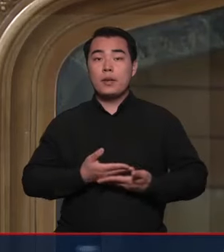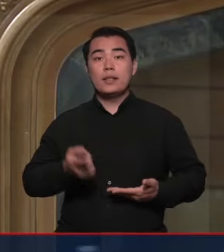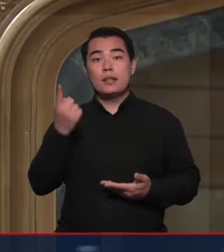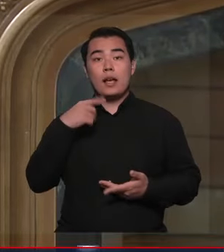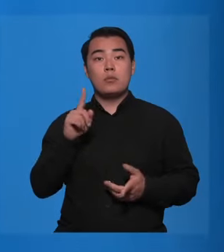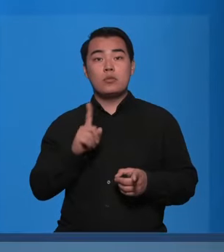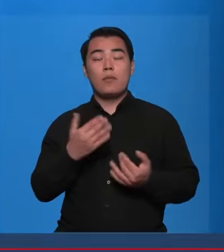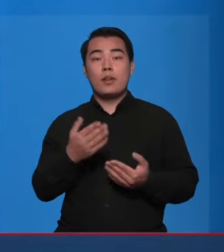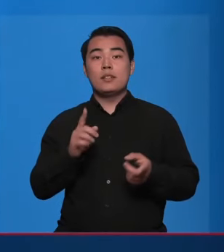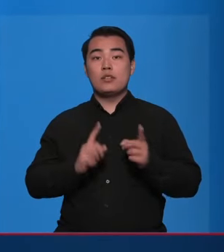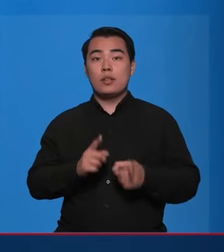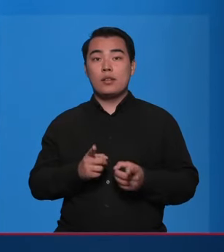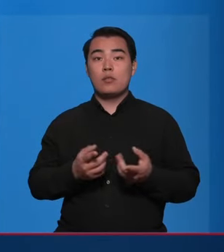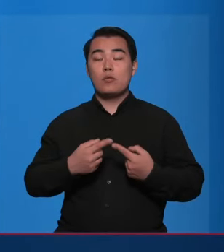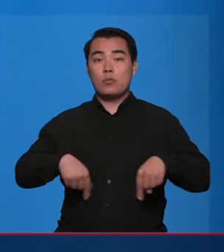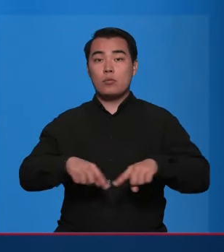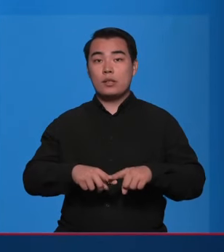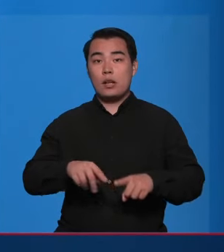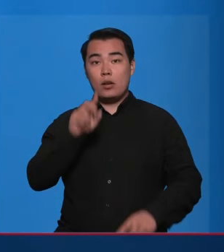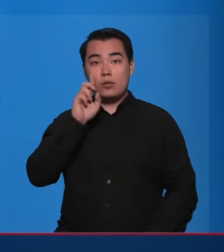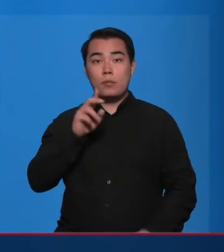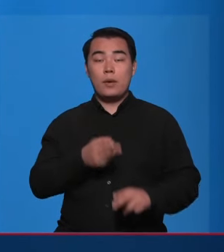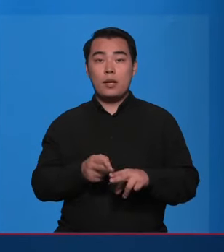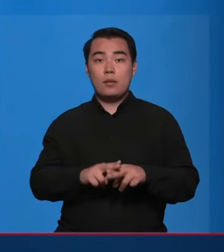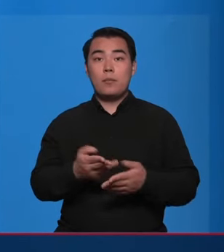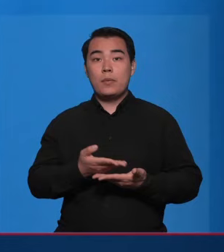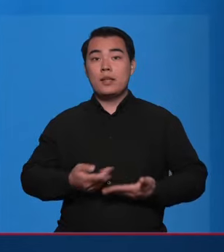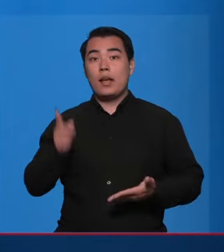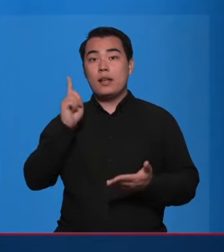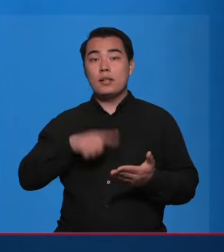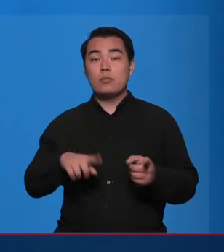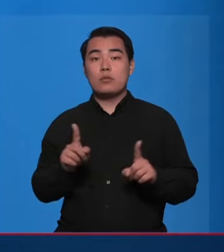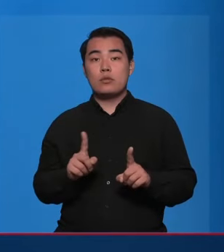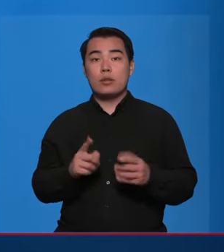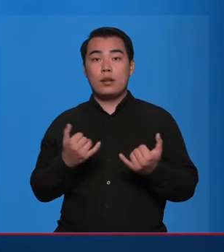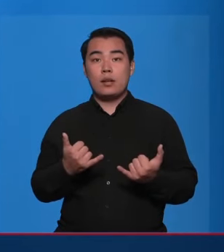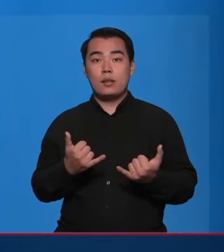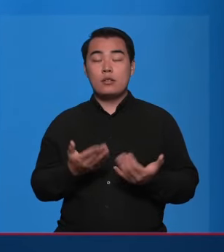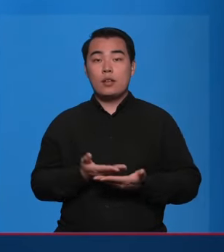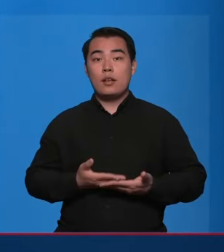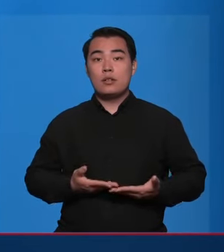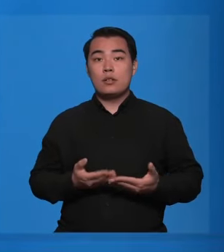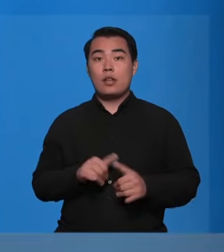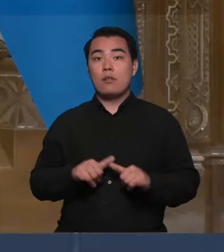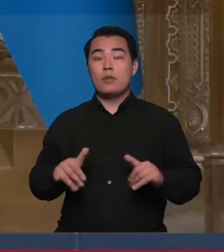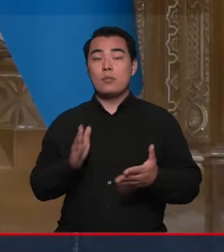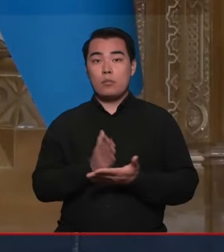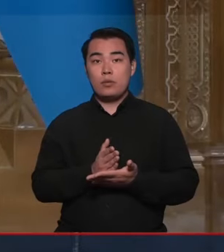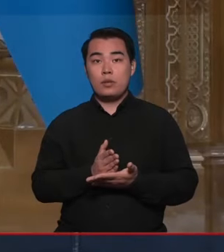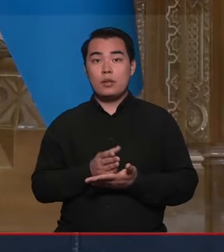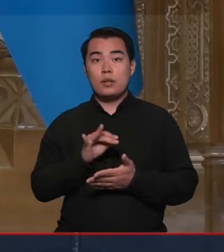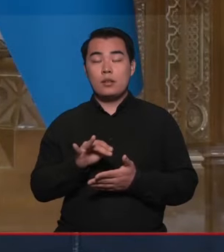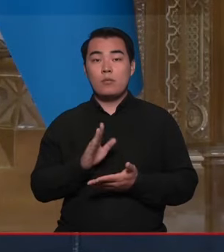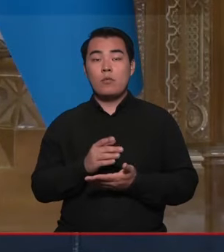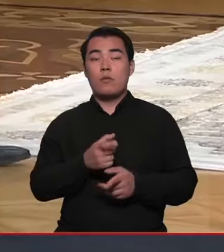как истинного друга нашей страны, поэтому мы надеемся на то, что наши связи будут развиваться и